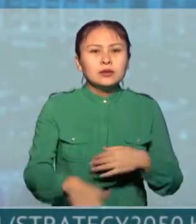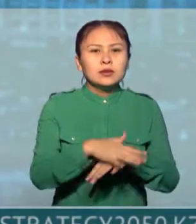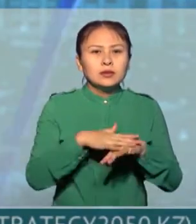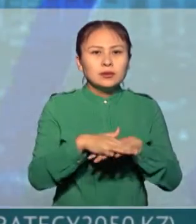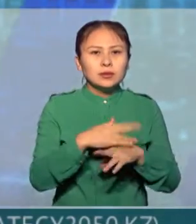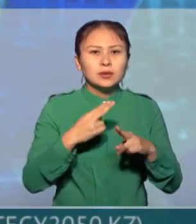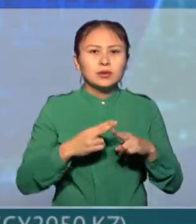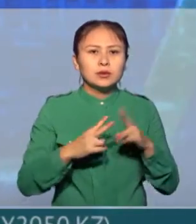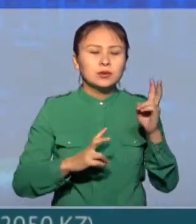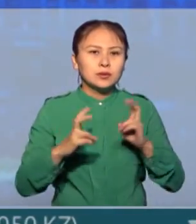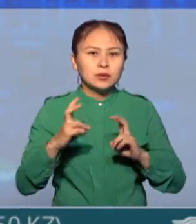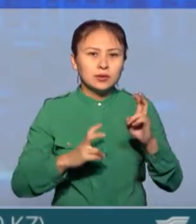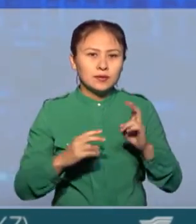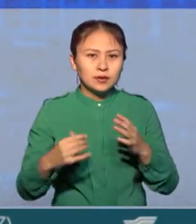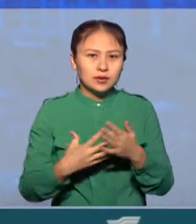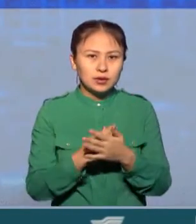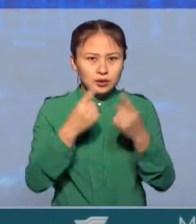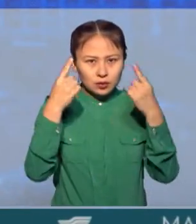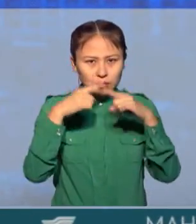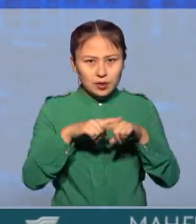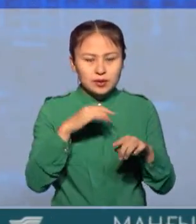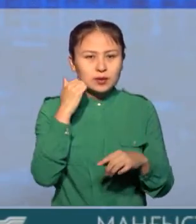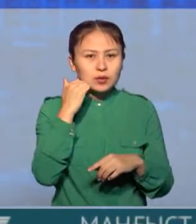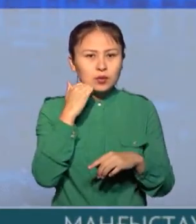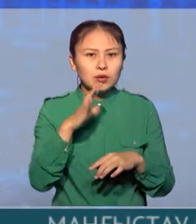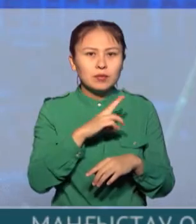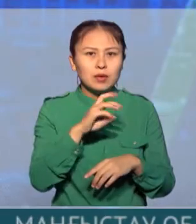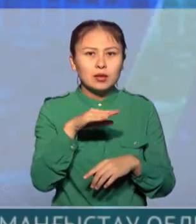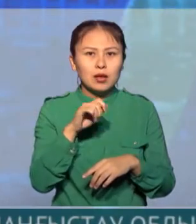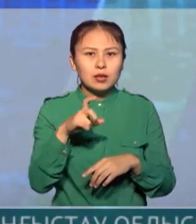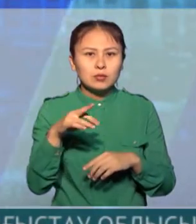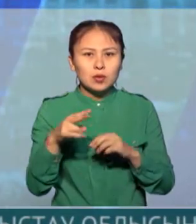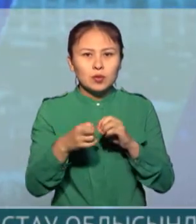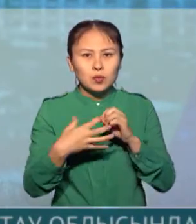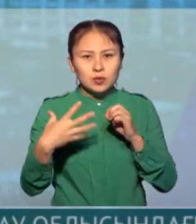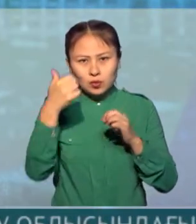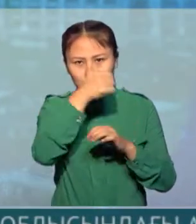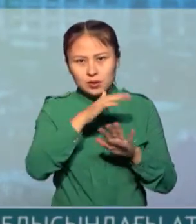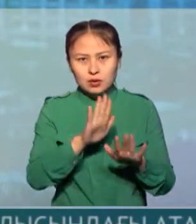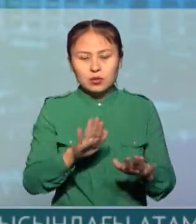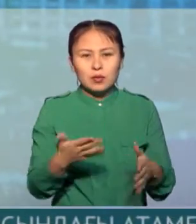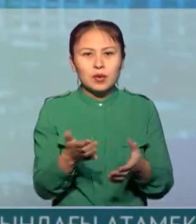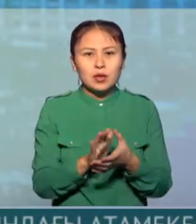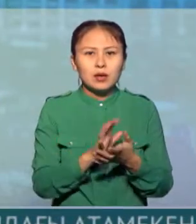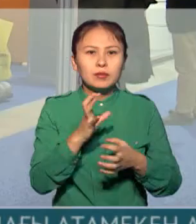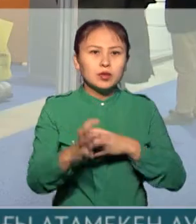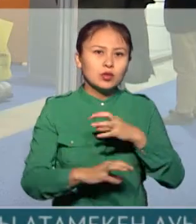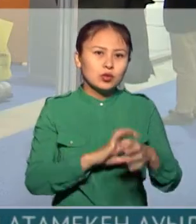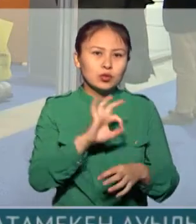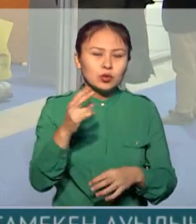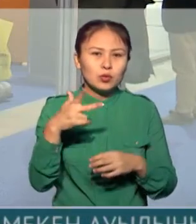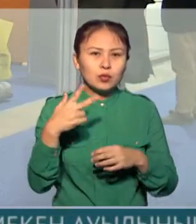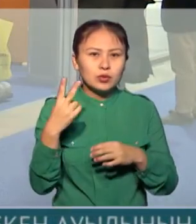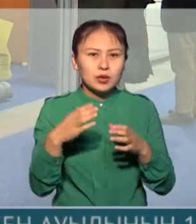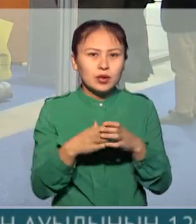Қазақстан металлургия зауыттары өздерінің инновациялық технологияларын Мәскеуде өткен Metal Expo 2015 көрмесінде таныстырды. Оған әлемнің